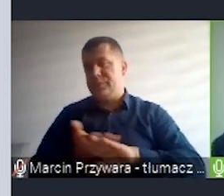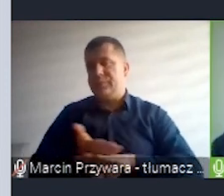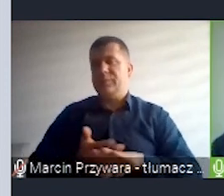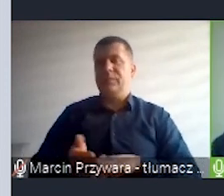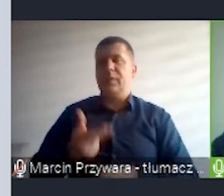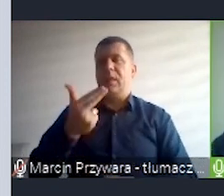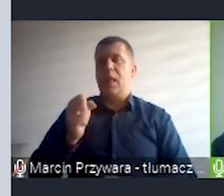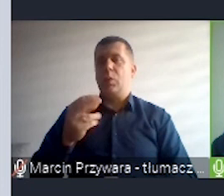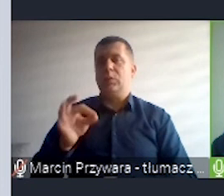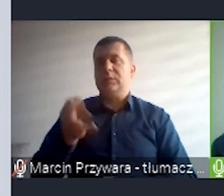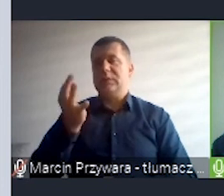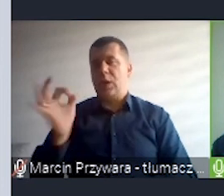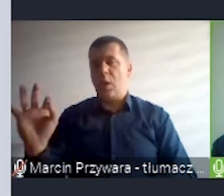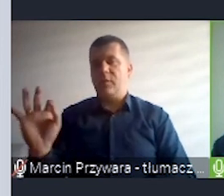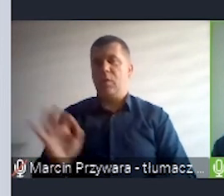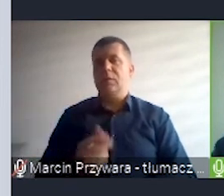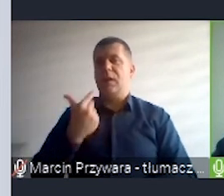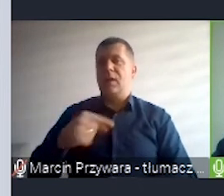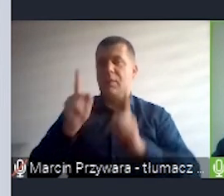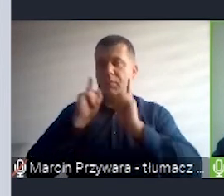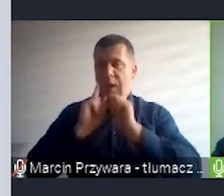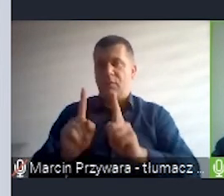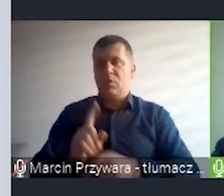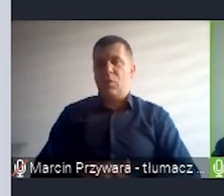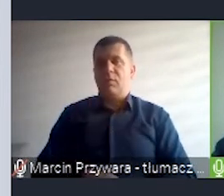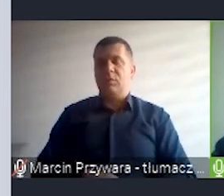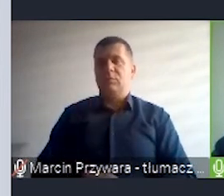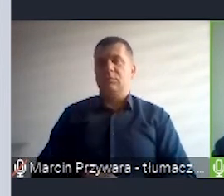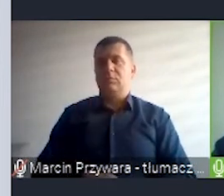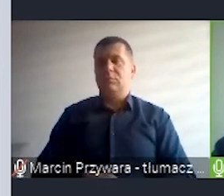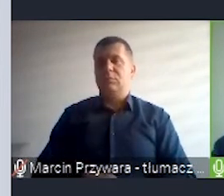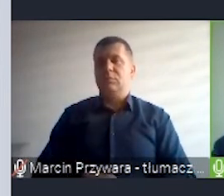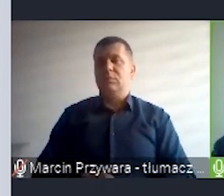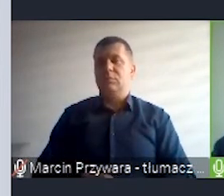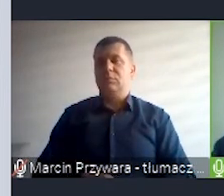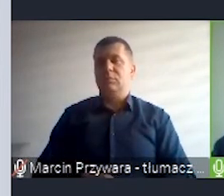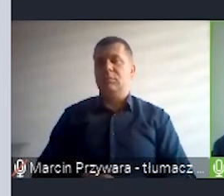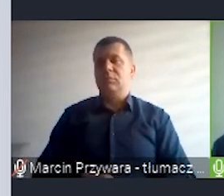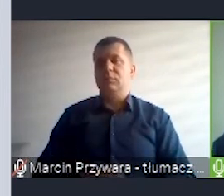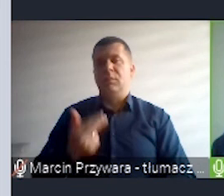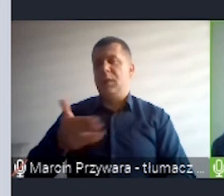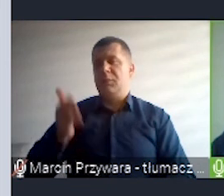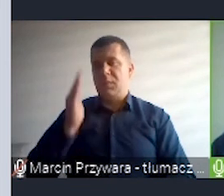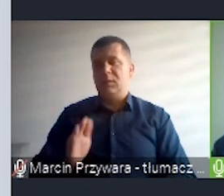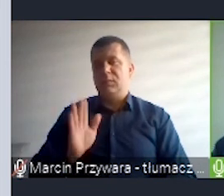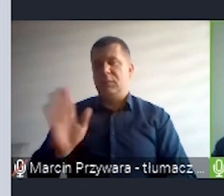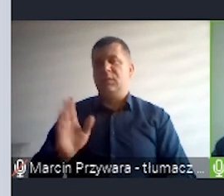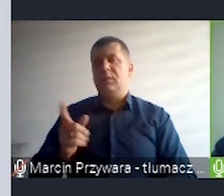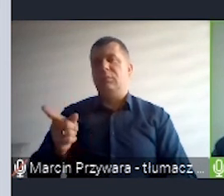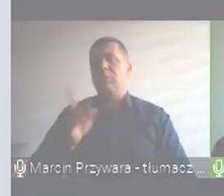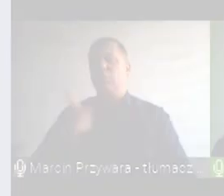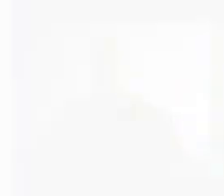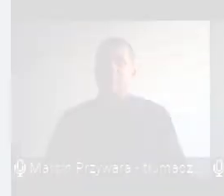charakteryzowało celowością, nieprawidłowość ona nie będzie miała takich znamion, będzie po